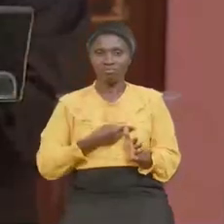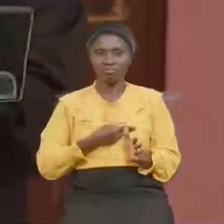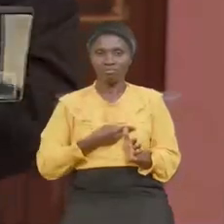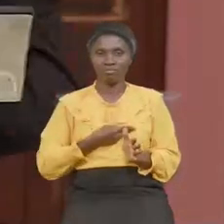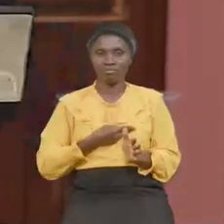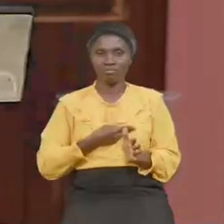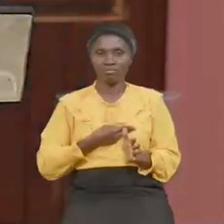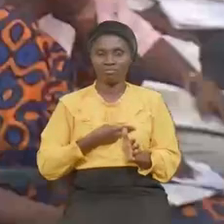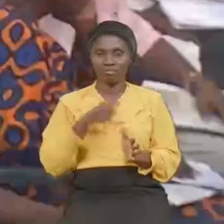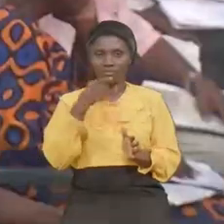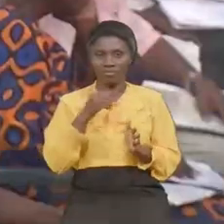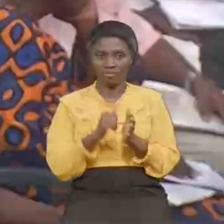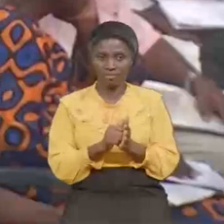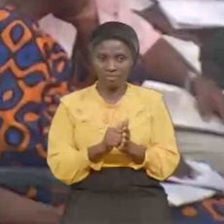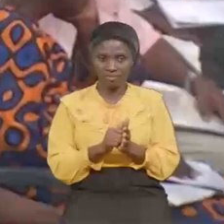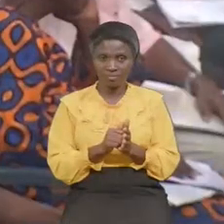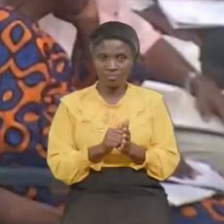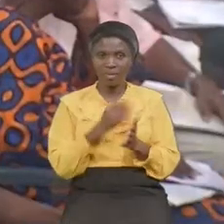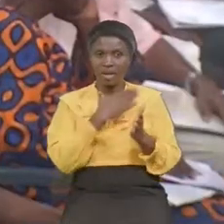dit. L'Éternel ton Dieu